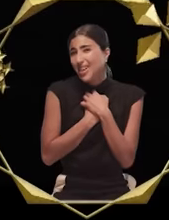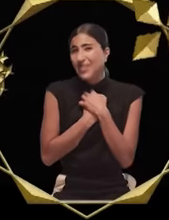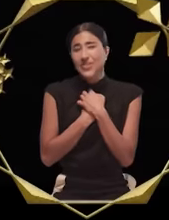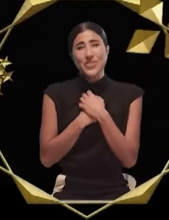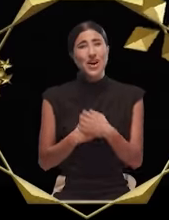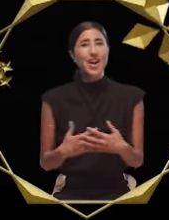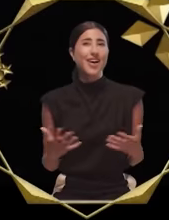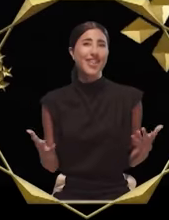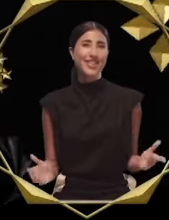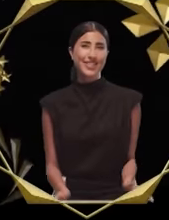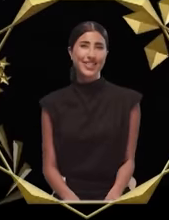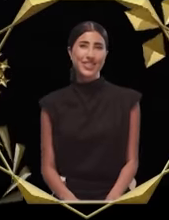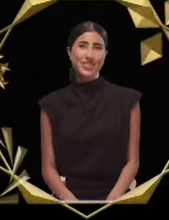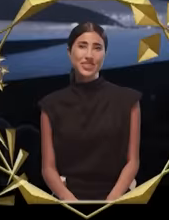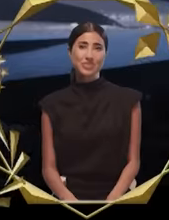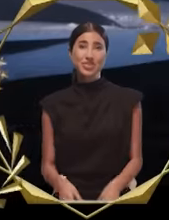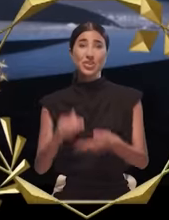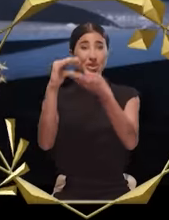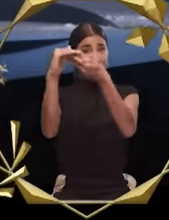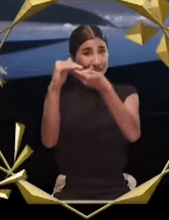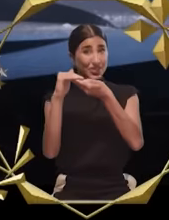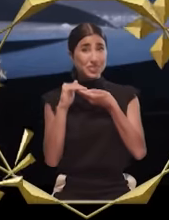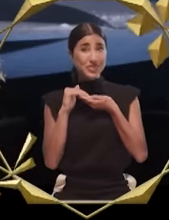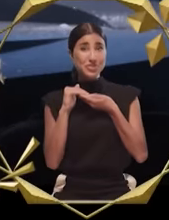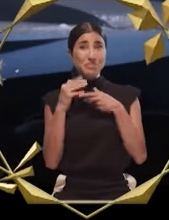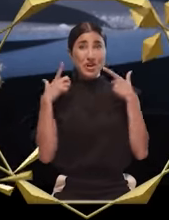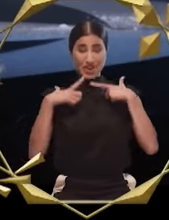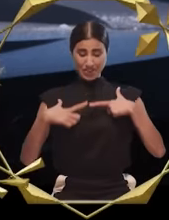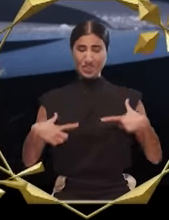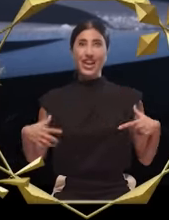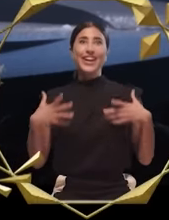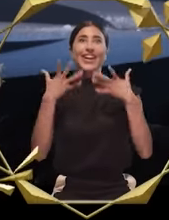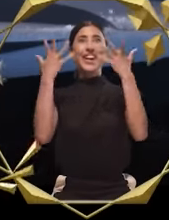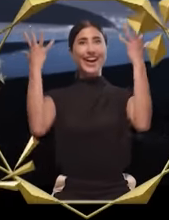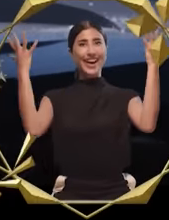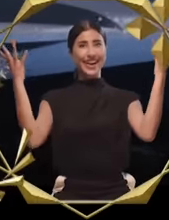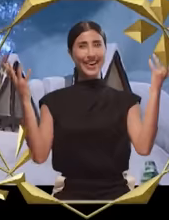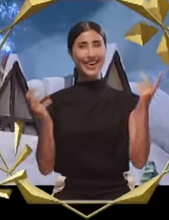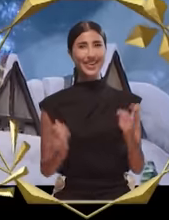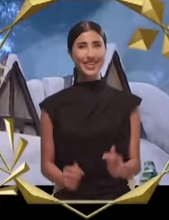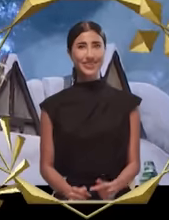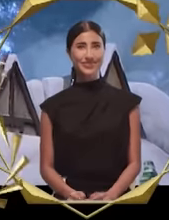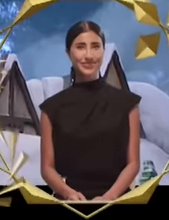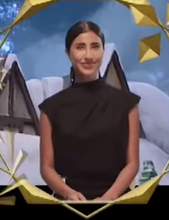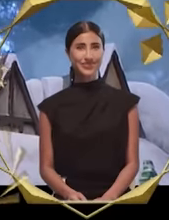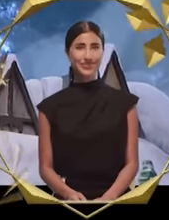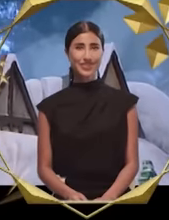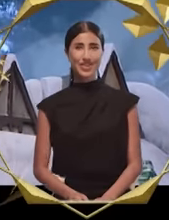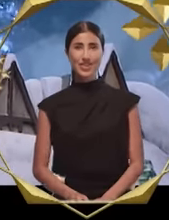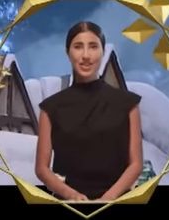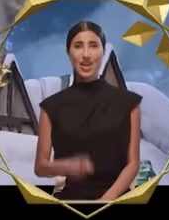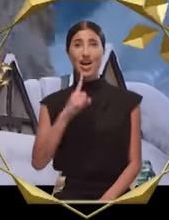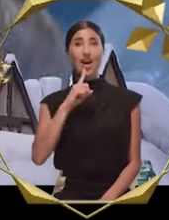مبتورون روحا تجبر فينا شكلا